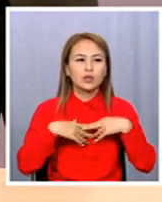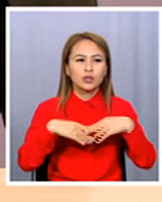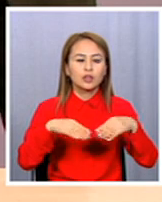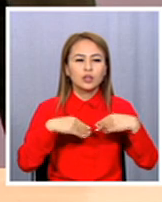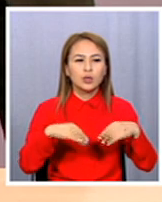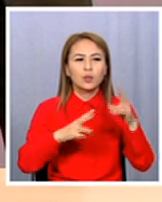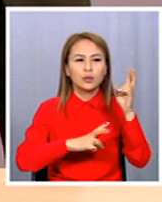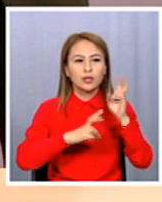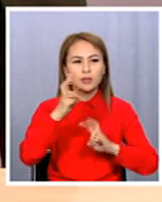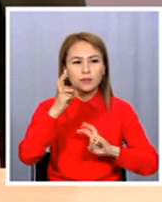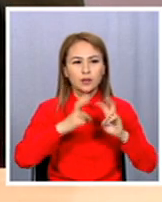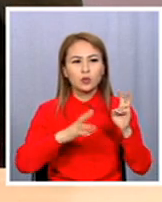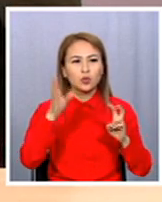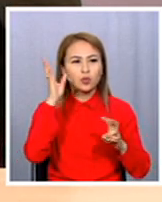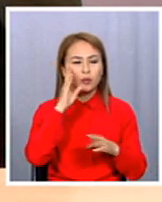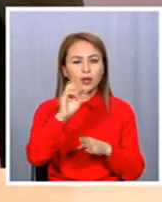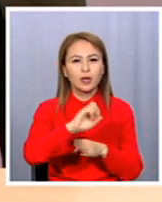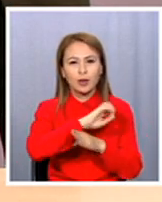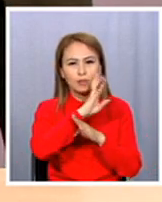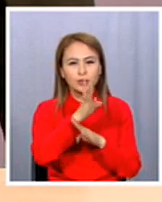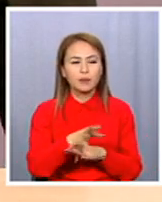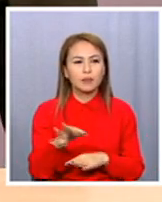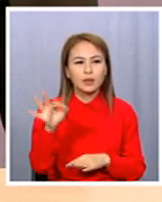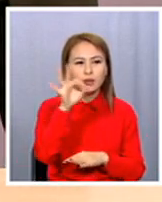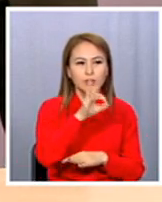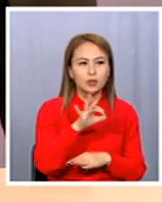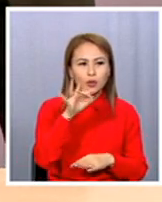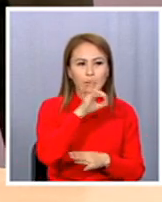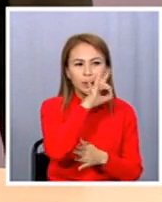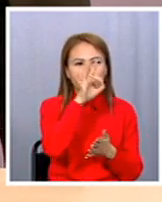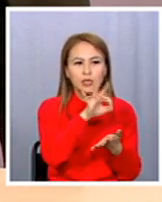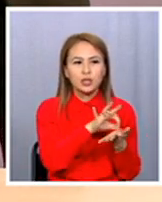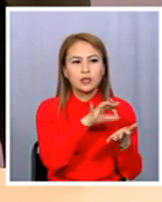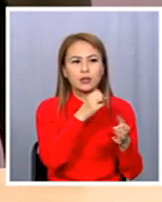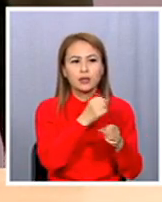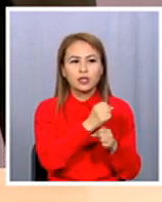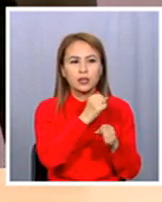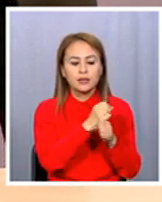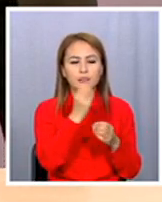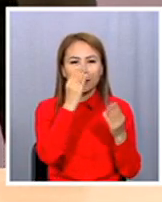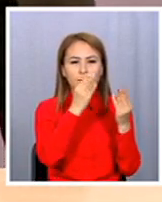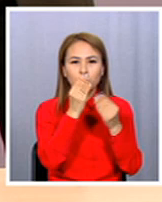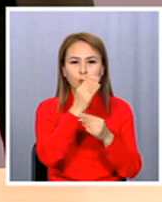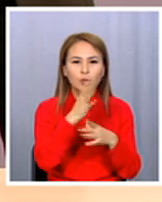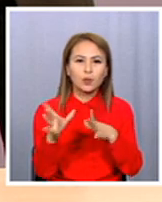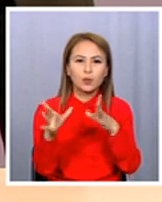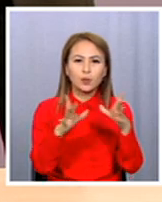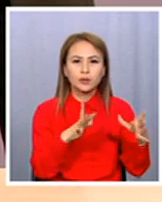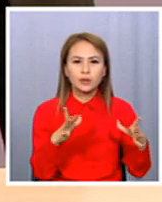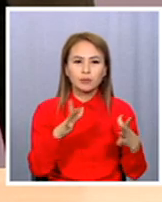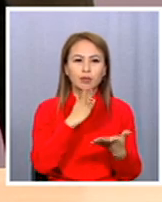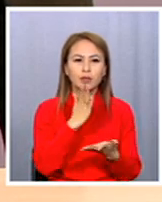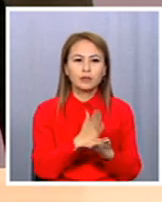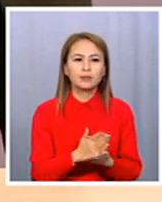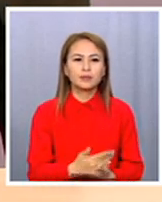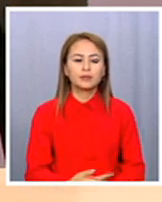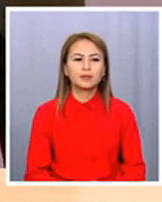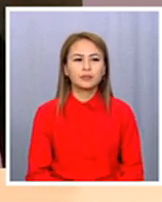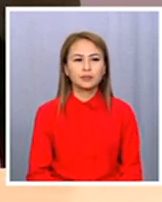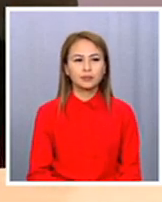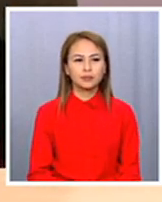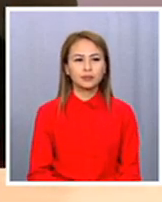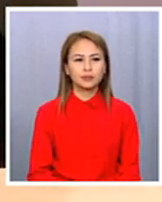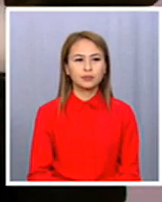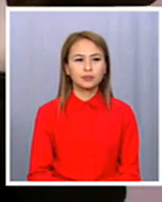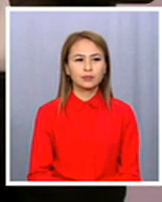шаруашылығын және өнеркәсіптерді сумен қамтамасыз ету мақсатында жасалған жасанды көлдер бар. Төртінші мәлімет.